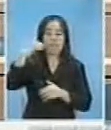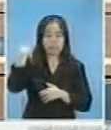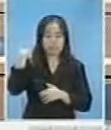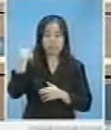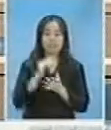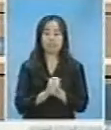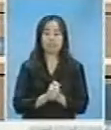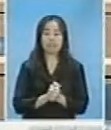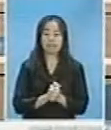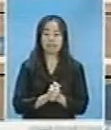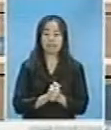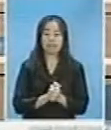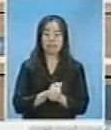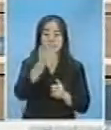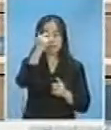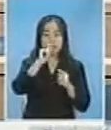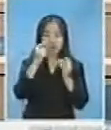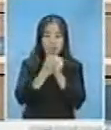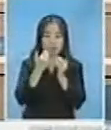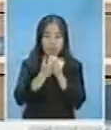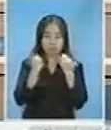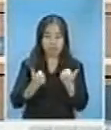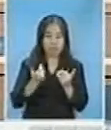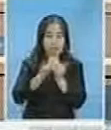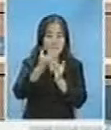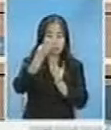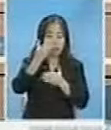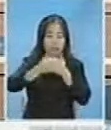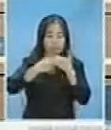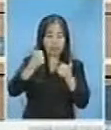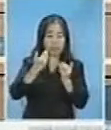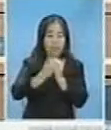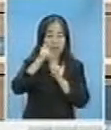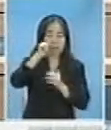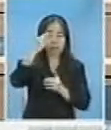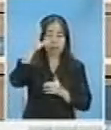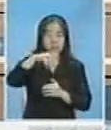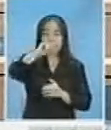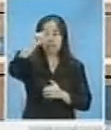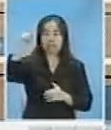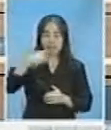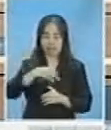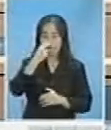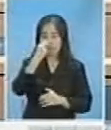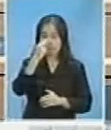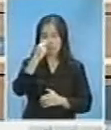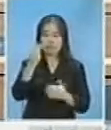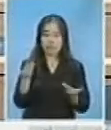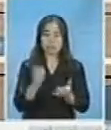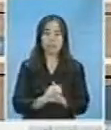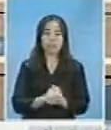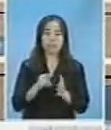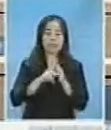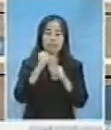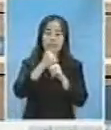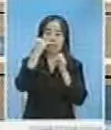ว่าราคาข้าวตอนนี้เกษตรกรขายได้ 15,000 บาทบอกมาครับผมจะตามไปดูครับอันนี้คือสิ่งที่ผิดพลา